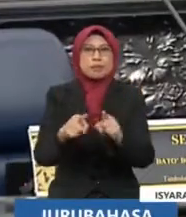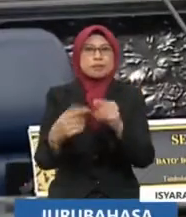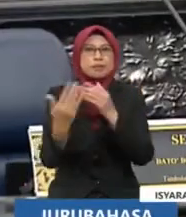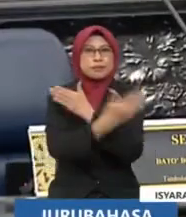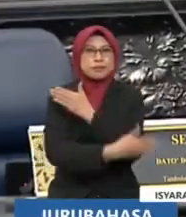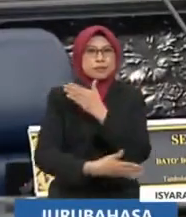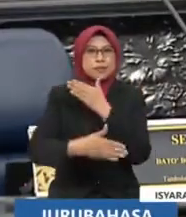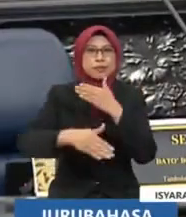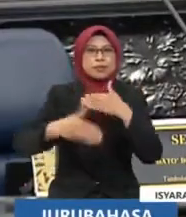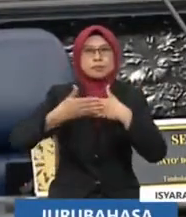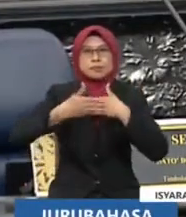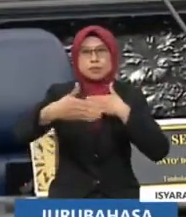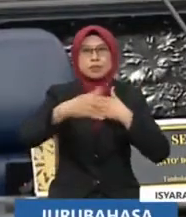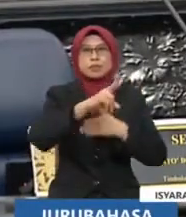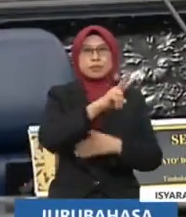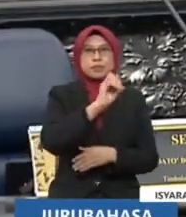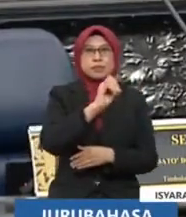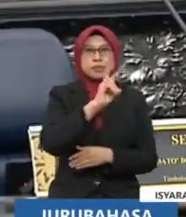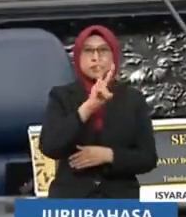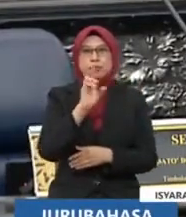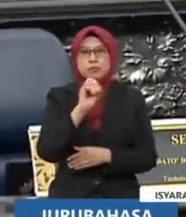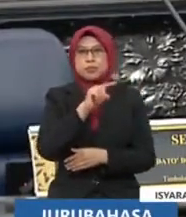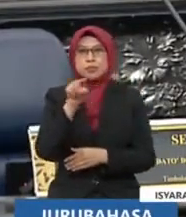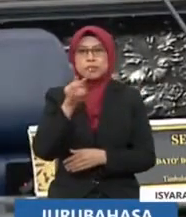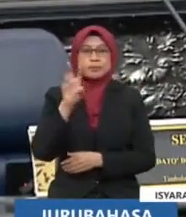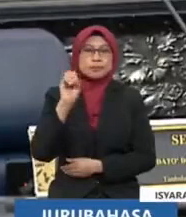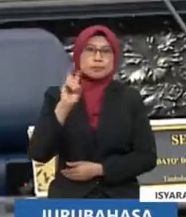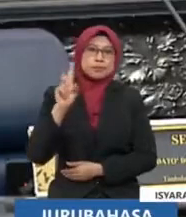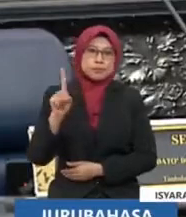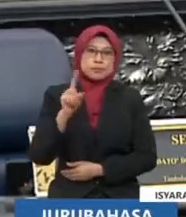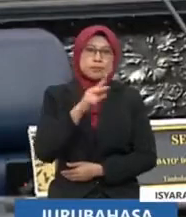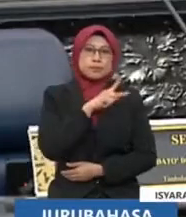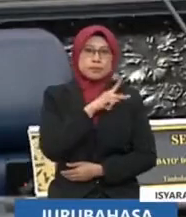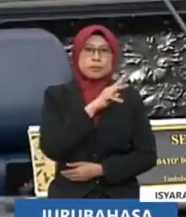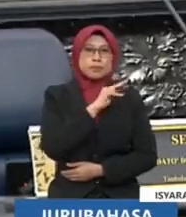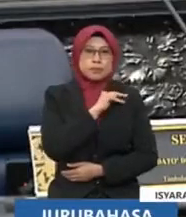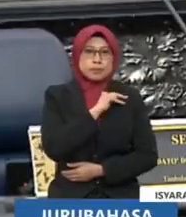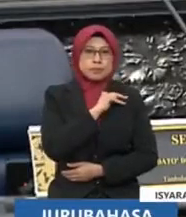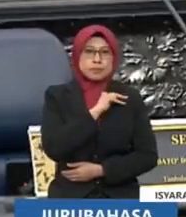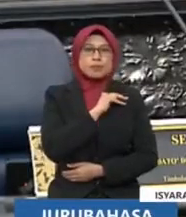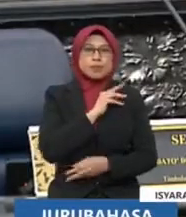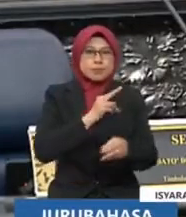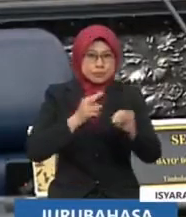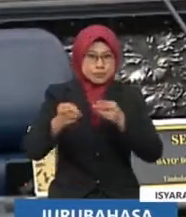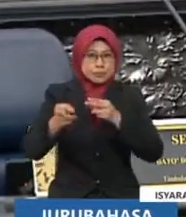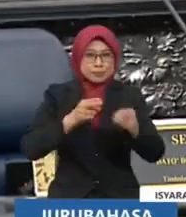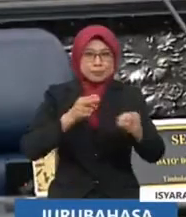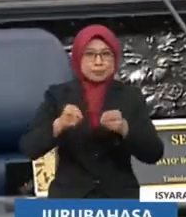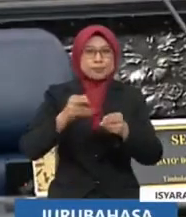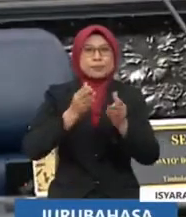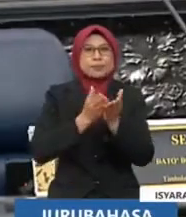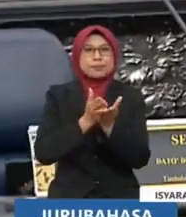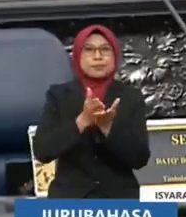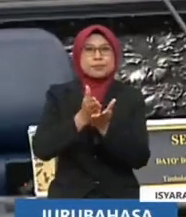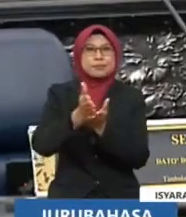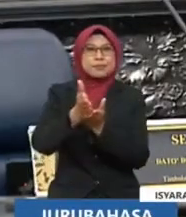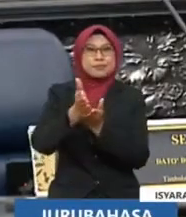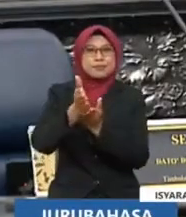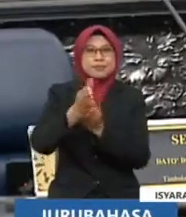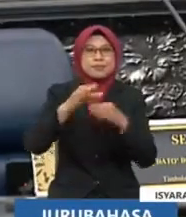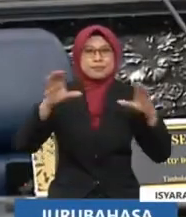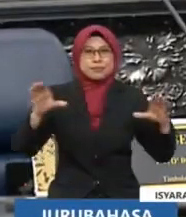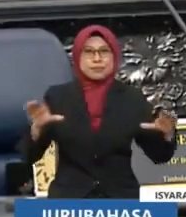sepanjang tahun 2020 hingga 2021. Kementerian telah pun mengambil inisiatif untuk meneruskan